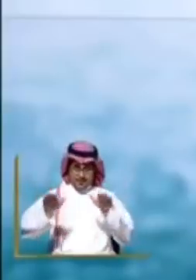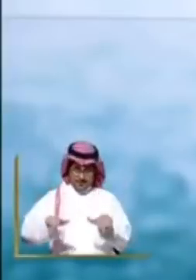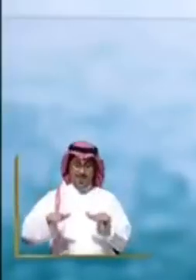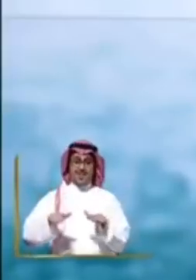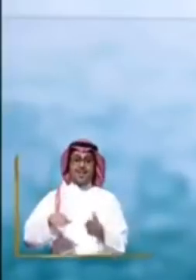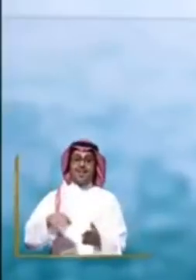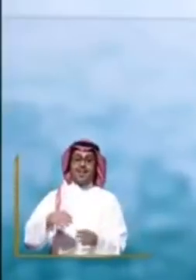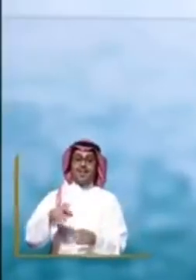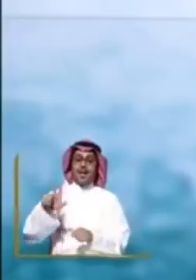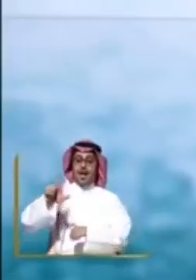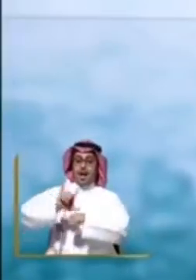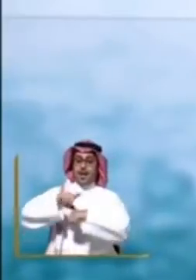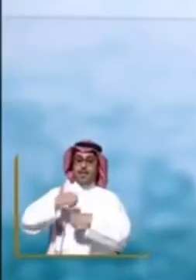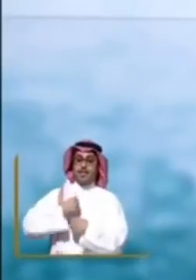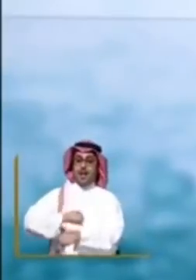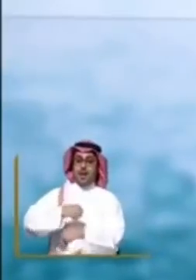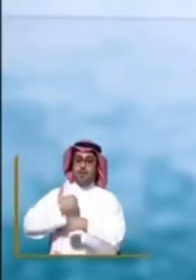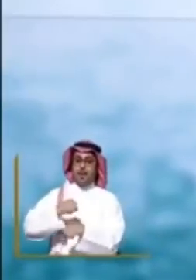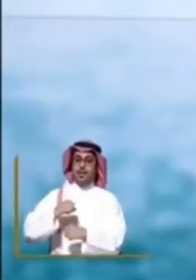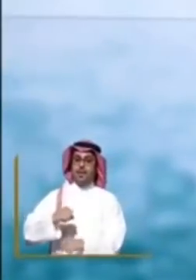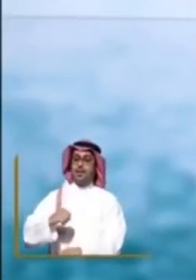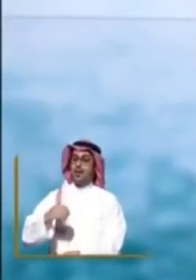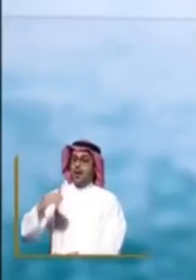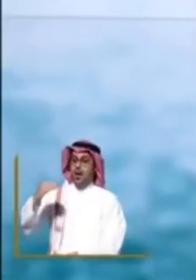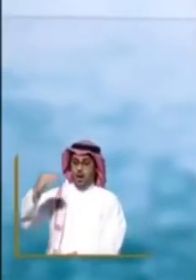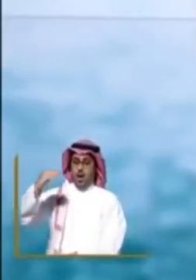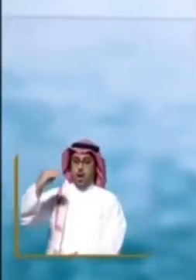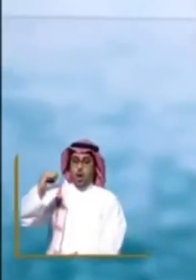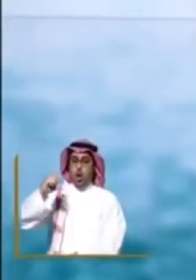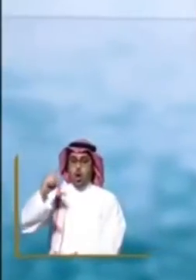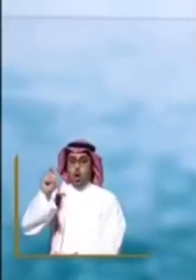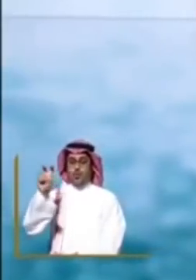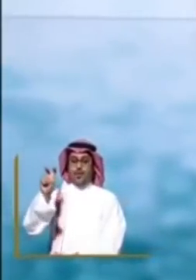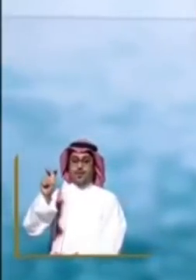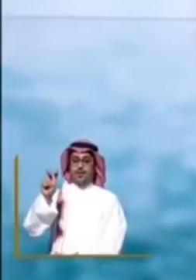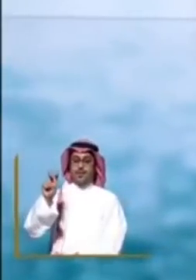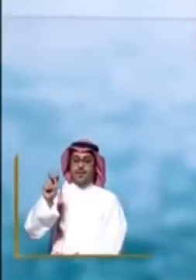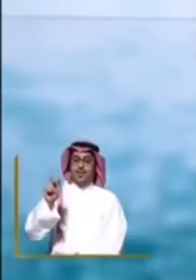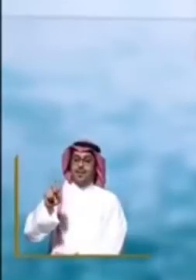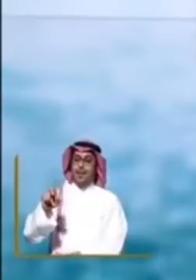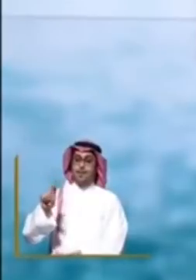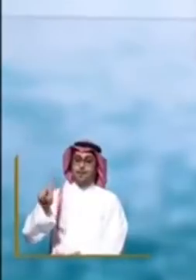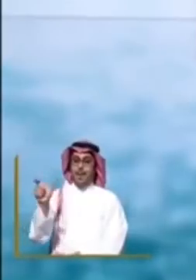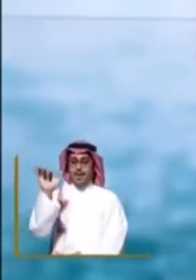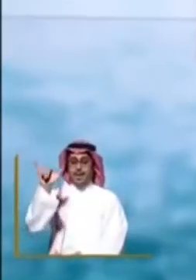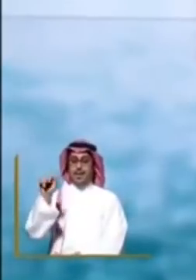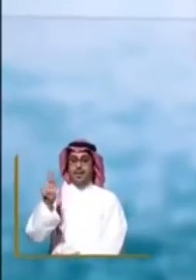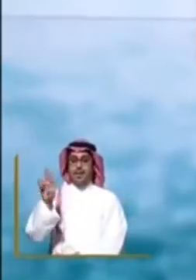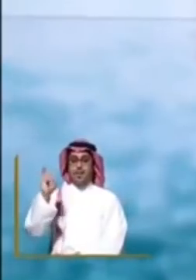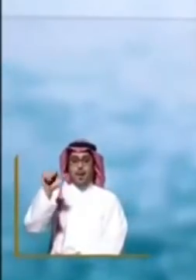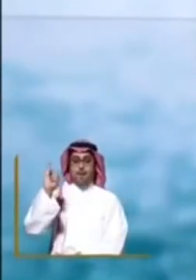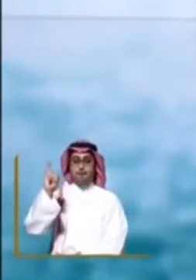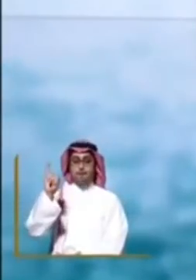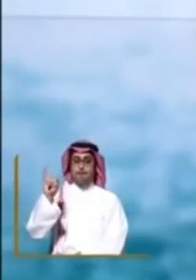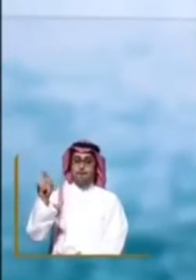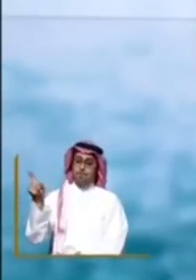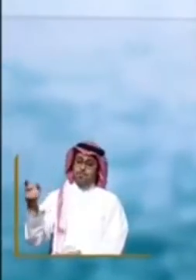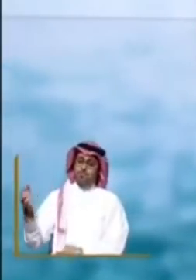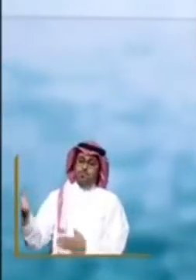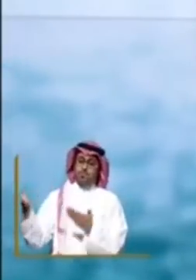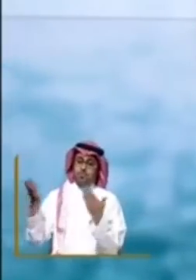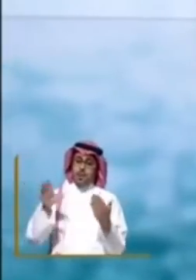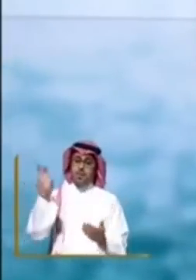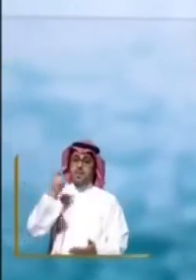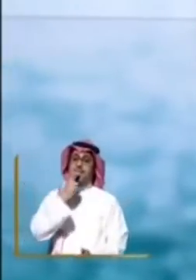وللحديث أكثر أيضا ينضم معنا رئيس بلدية محافظة حوطة بني تميم المهندس فارس القحطاني. مهندس فارس